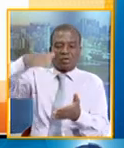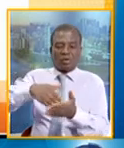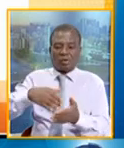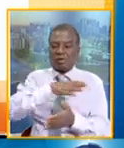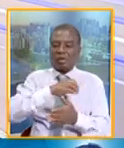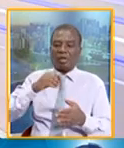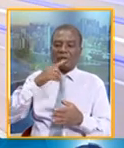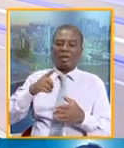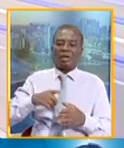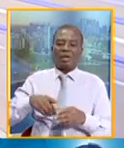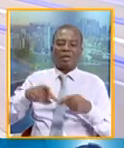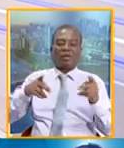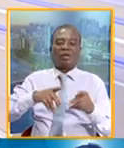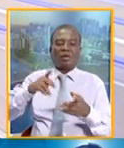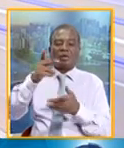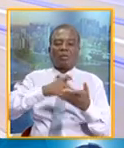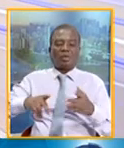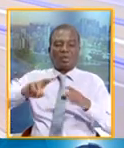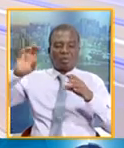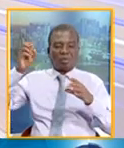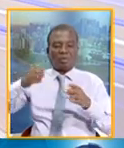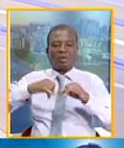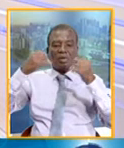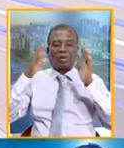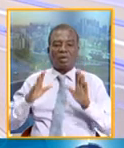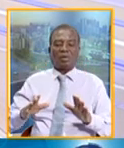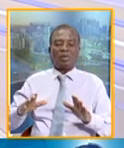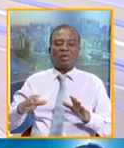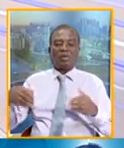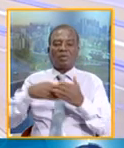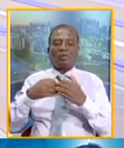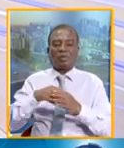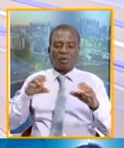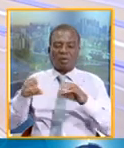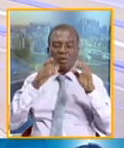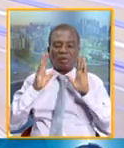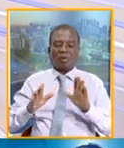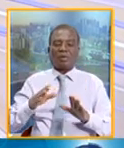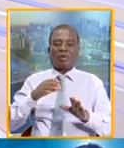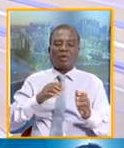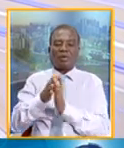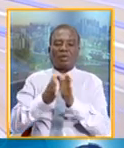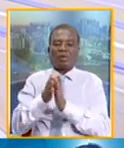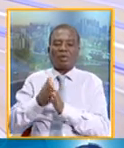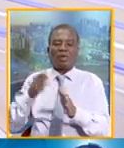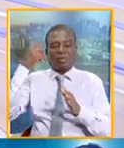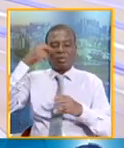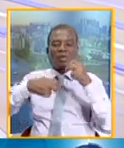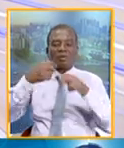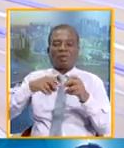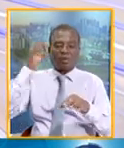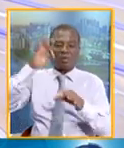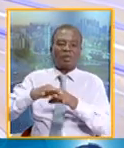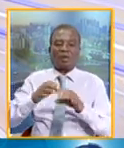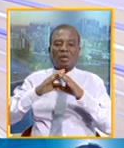centre est dédié aux parties prenantes de l'élection, les journalistes, les blogueurs animateurs et bien d'autres personnes intéressées par la question électorale. Il